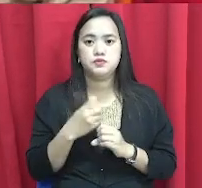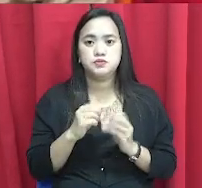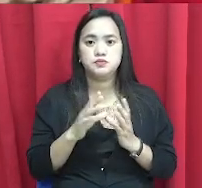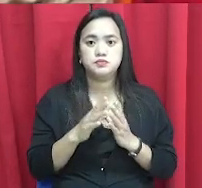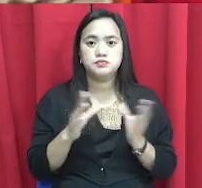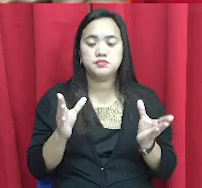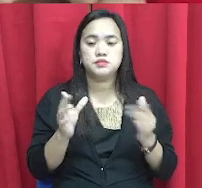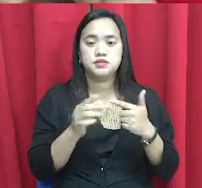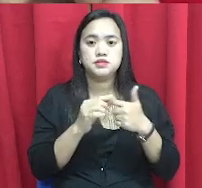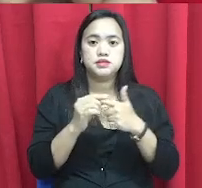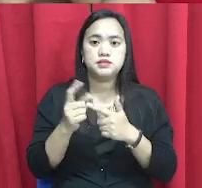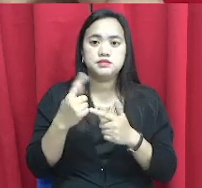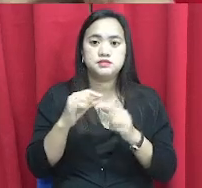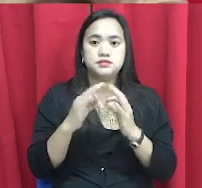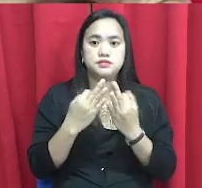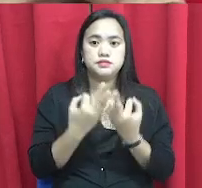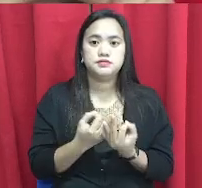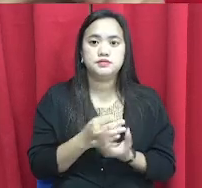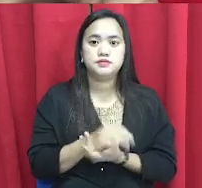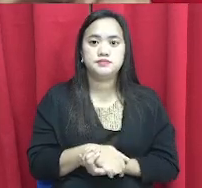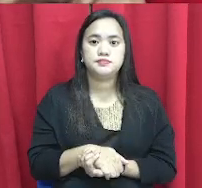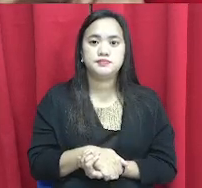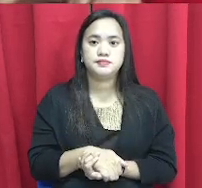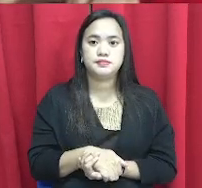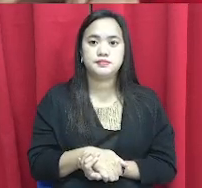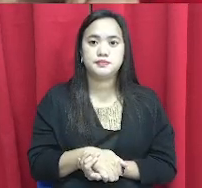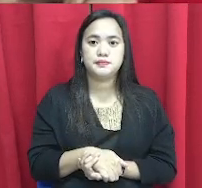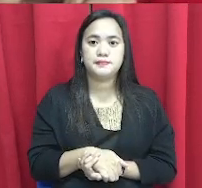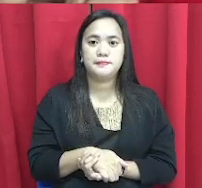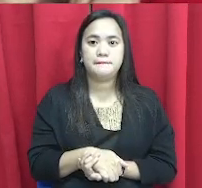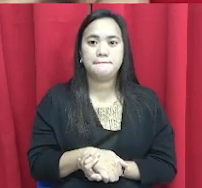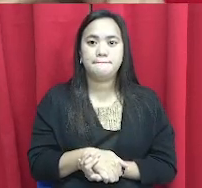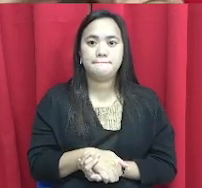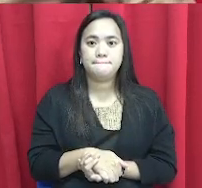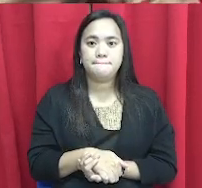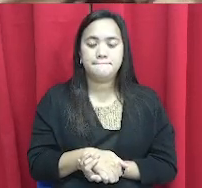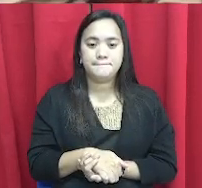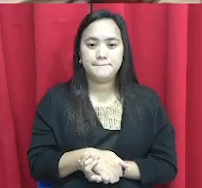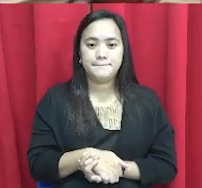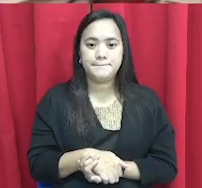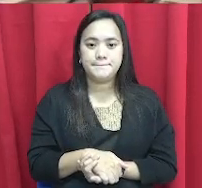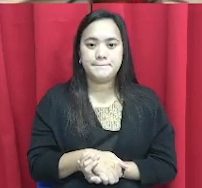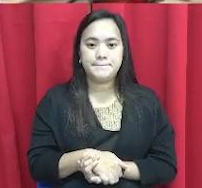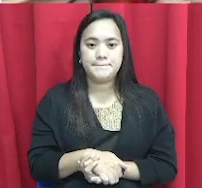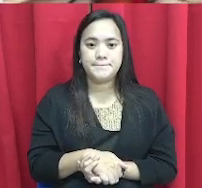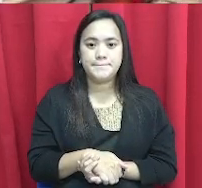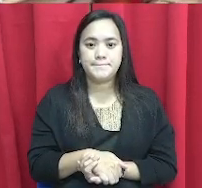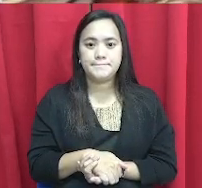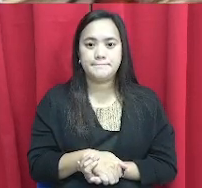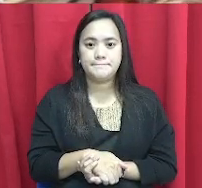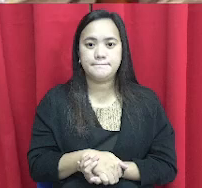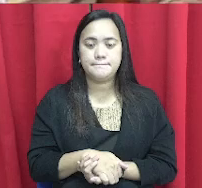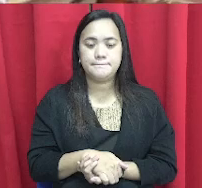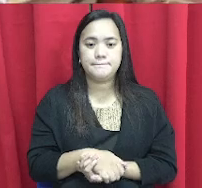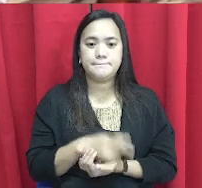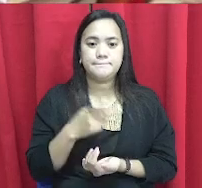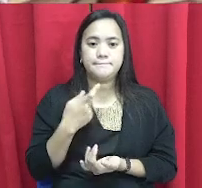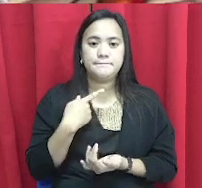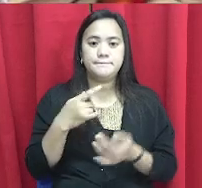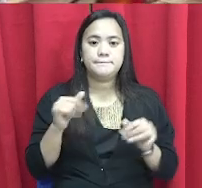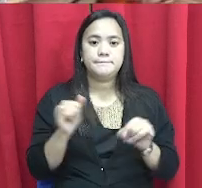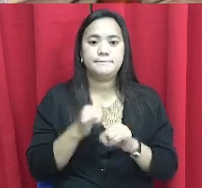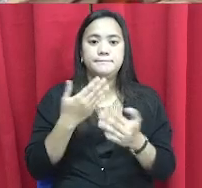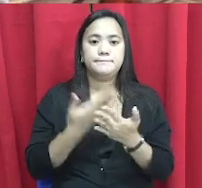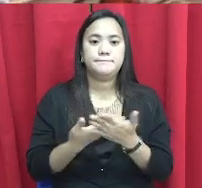pero yung pamilya naman natin pinapabayaan naman natin kahit hindi magsimba ay malaking problema yon katulad na lamang merong balikatan ay